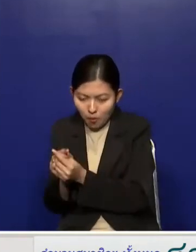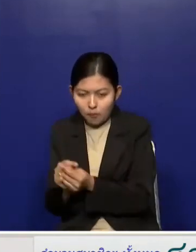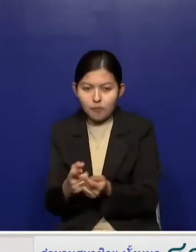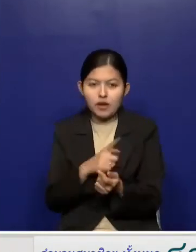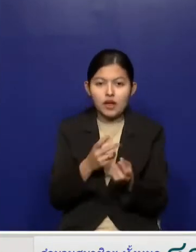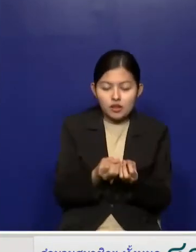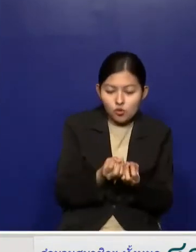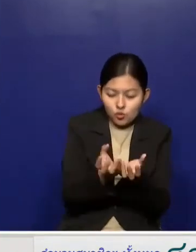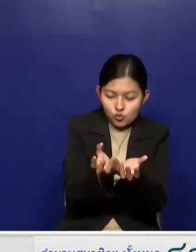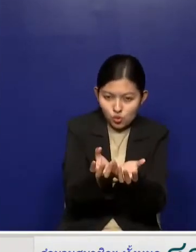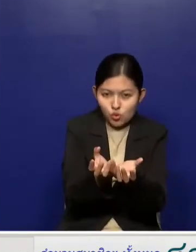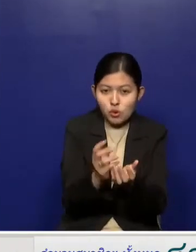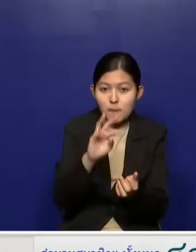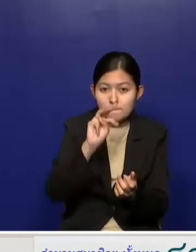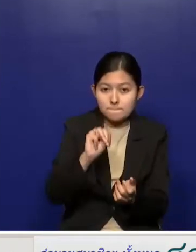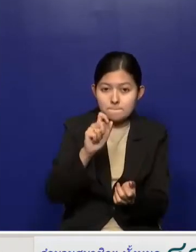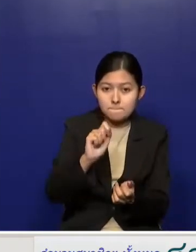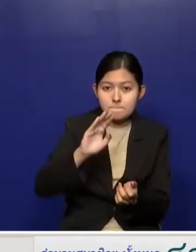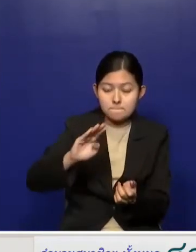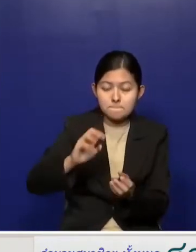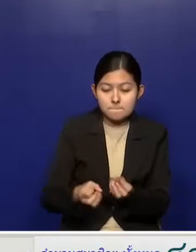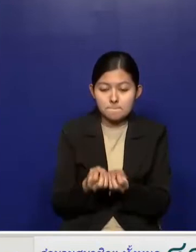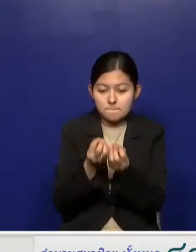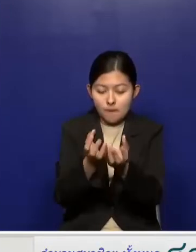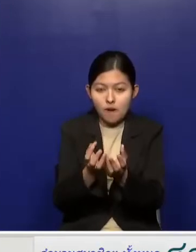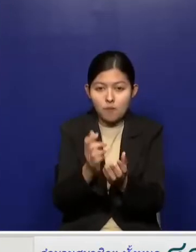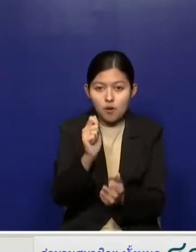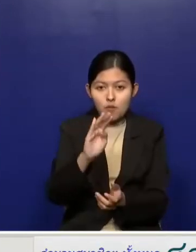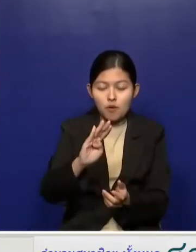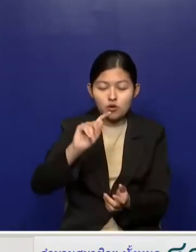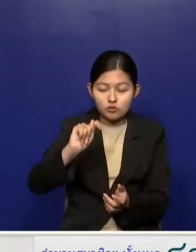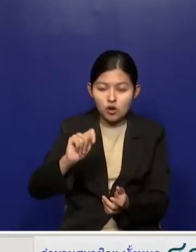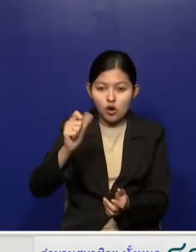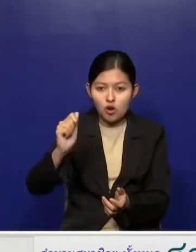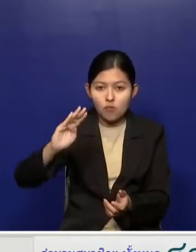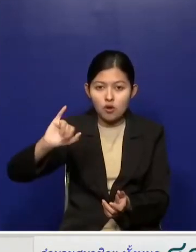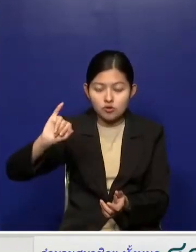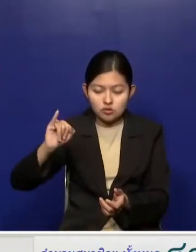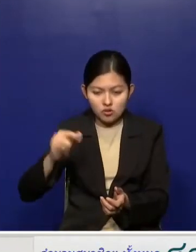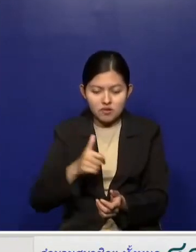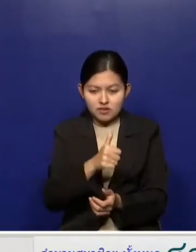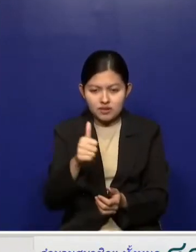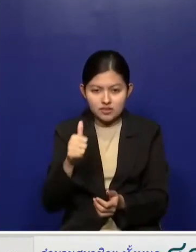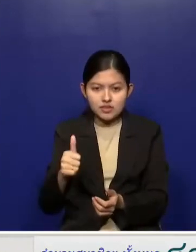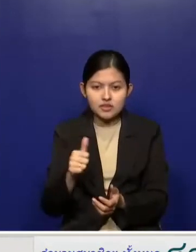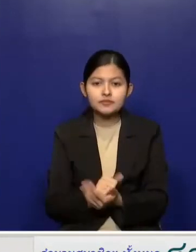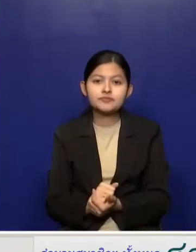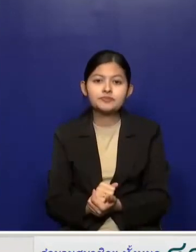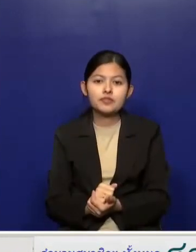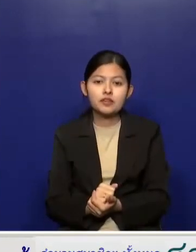ดีการมอบหมายให้องคกรปกครองท้องถิ่นเป็ผู้ดูแลทุกสุขในเรื่องน้ำของประชาชนกเป็เรื่องที่ดีมากแต